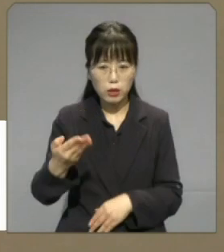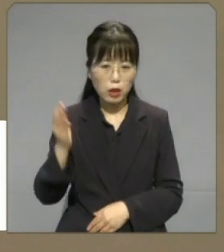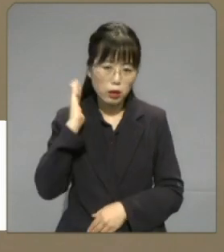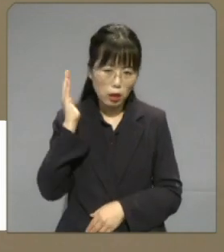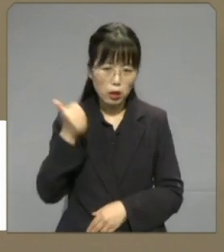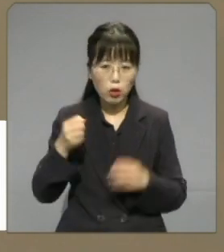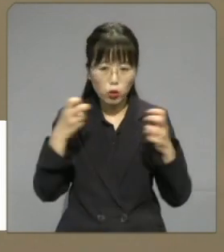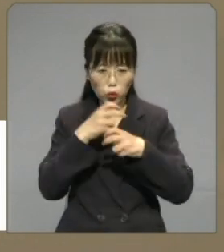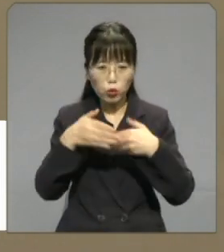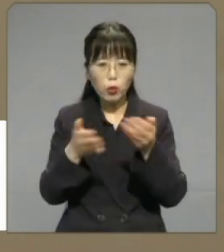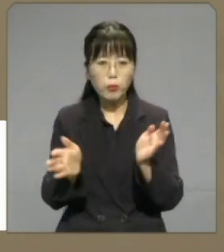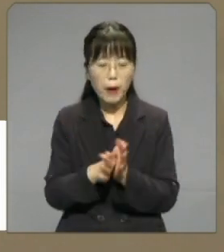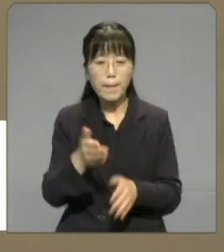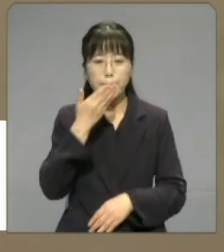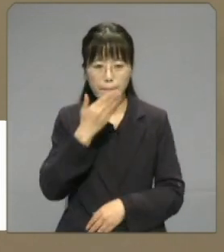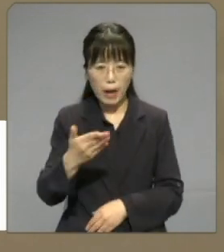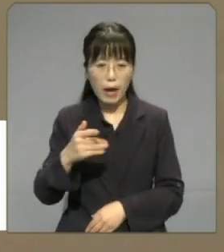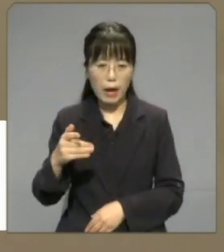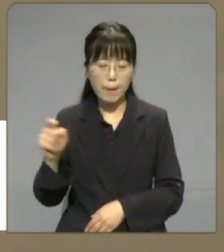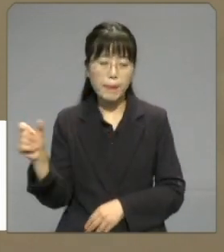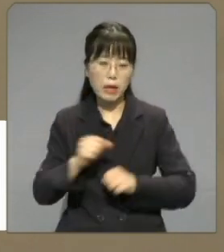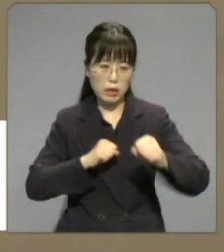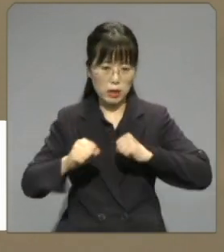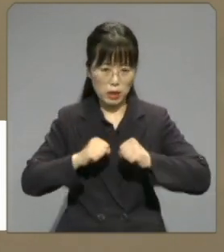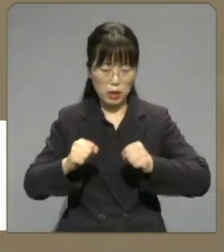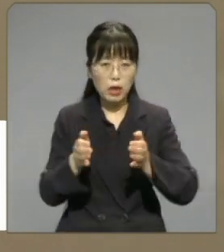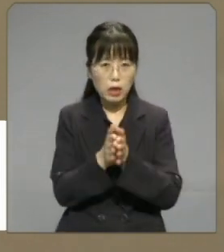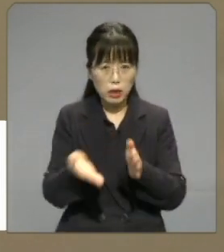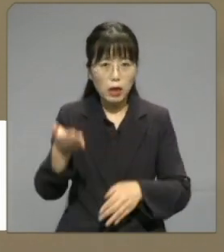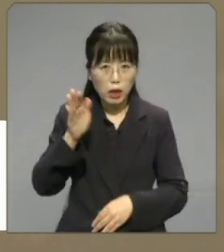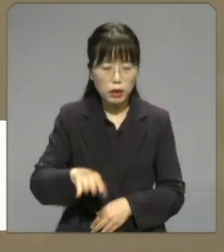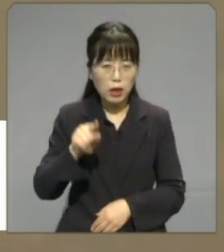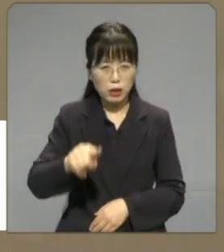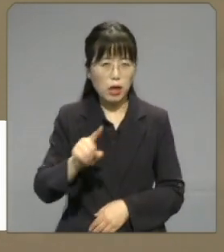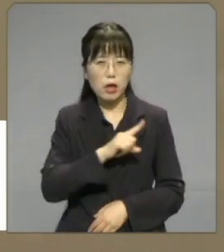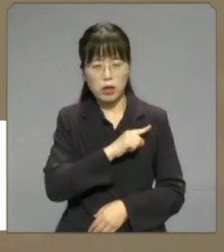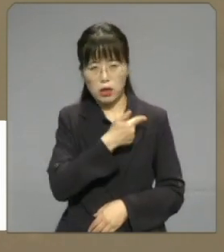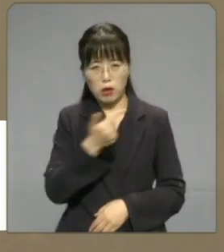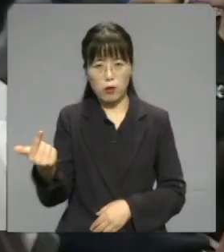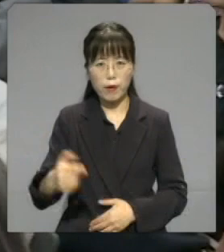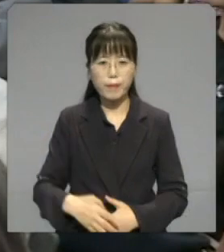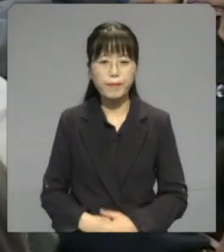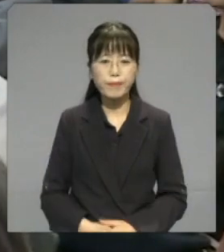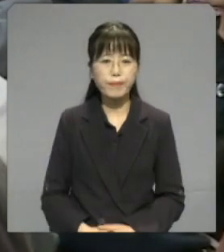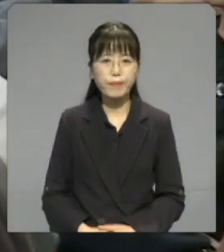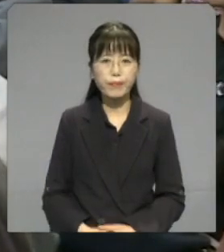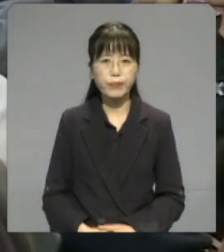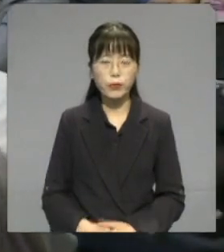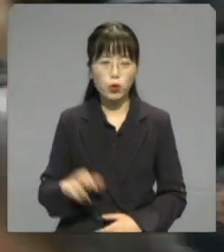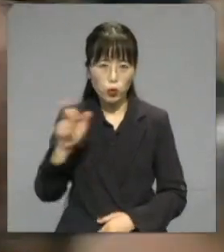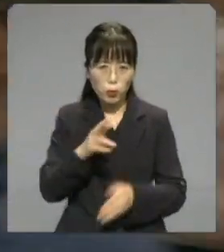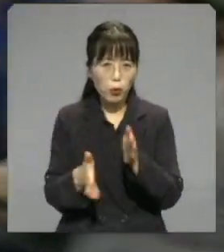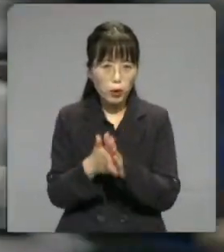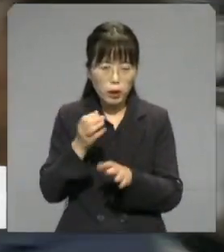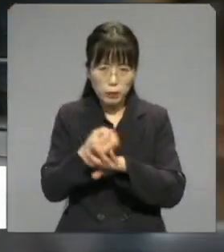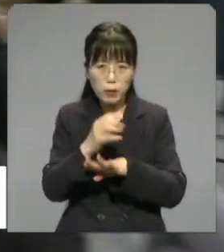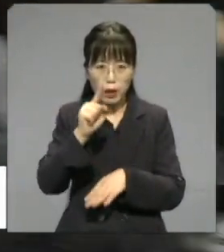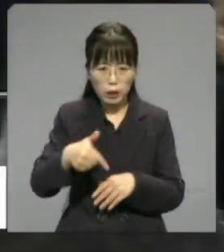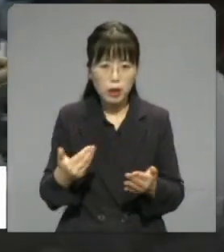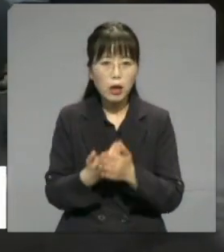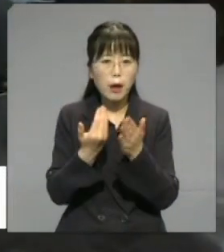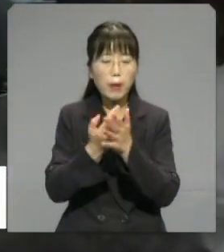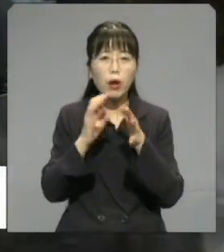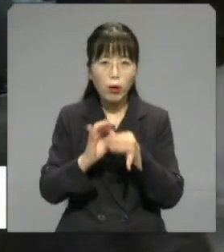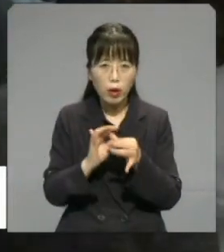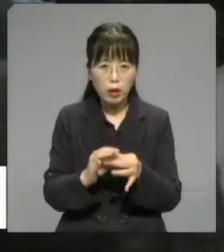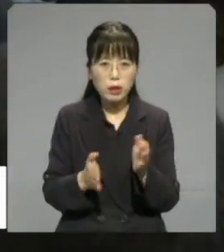대통령이나 국도에서도 가능하나 빨리 시작을 하겠다고 하셨는데 그게 가장 큰 거고요 군포시는 금정 개발과